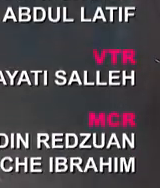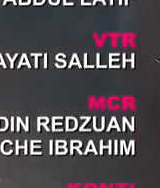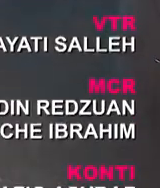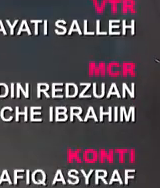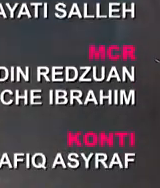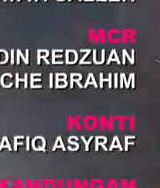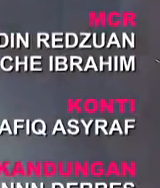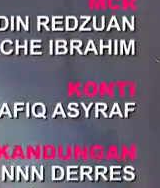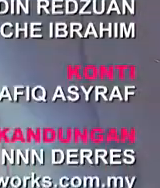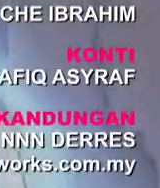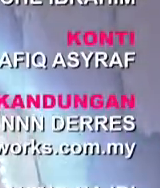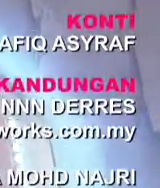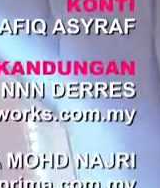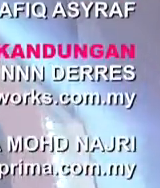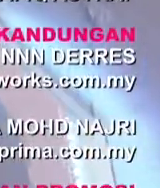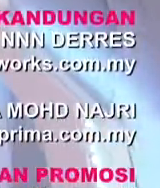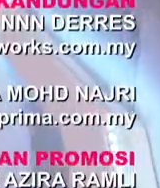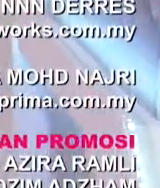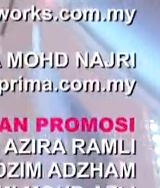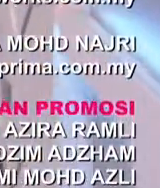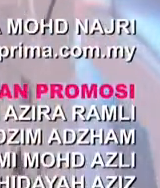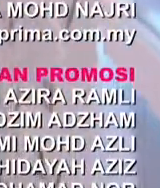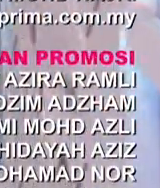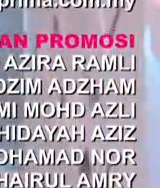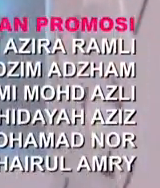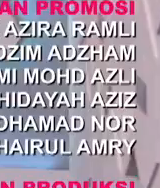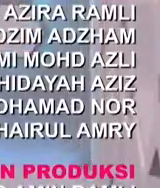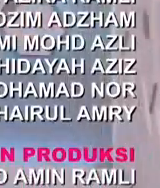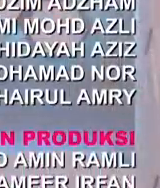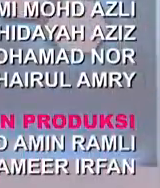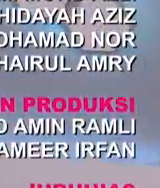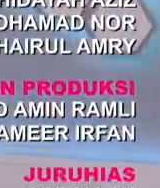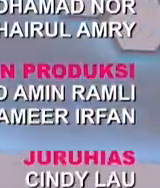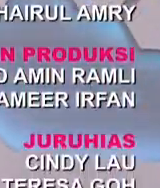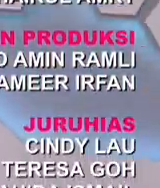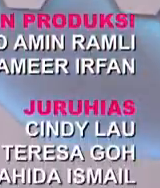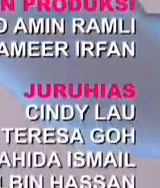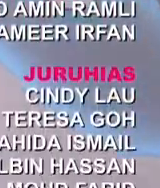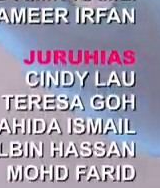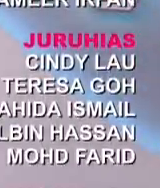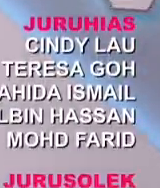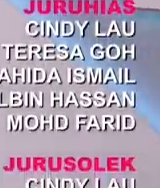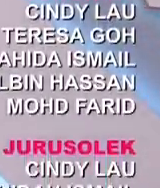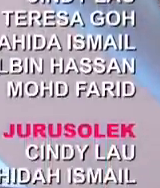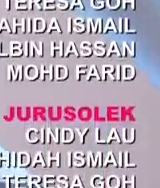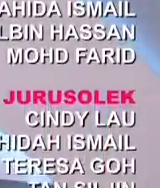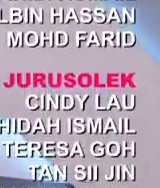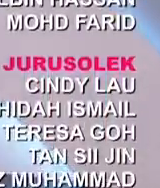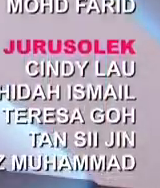di bawah, kecilkan badan, lompat